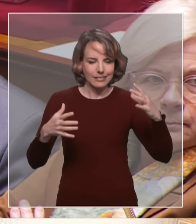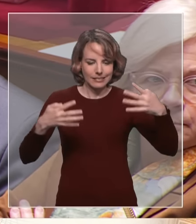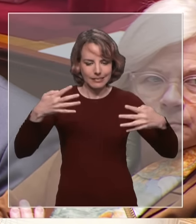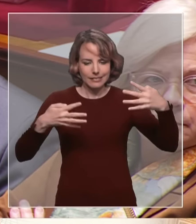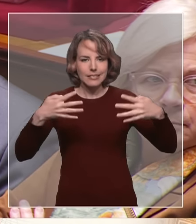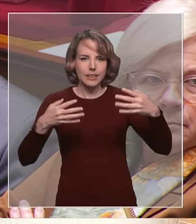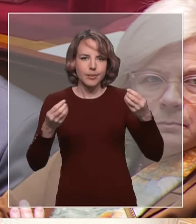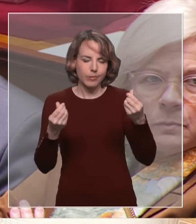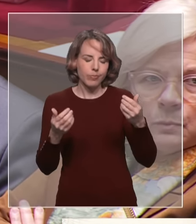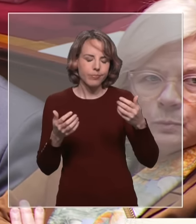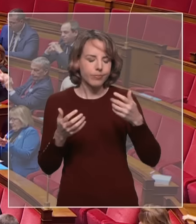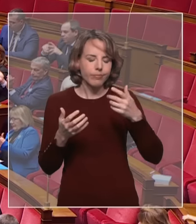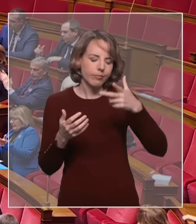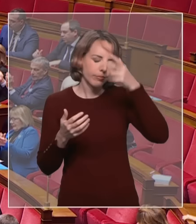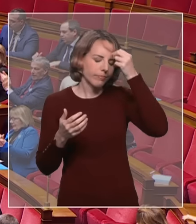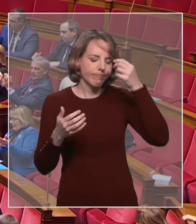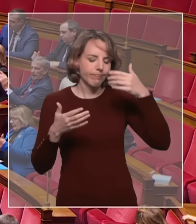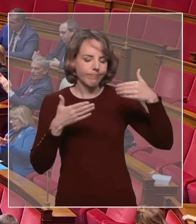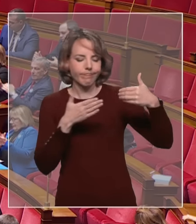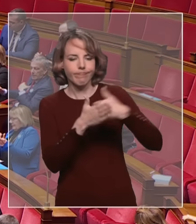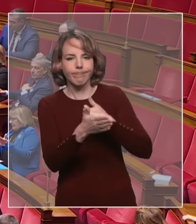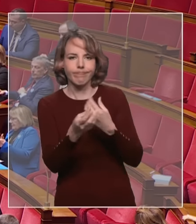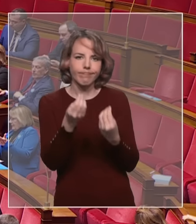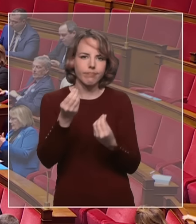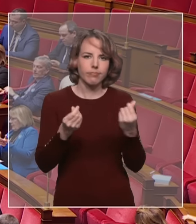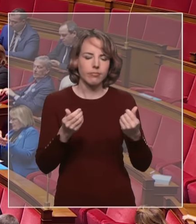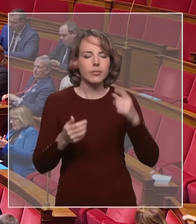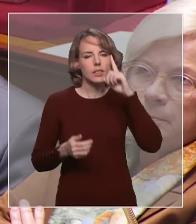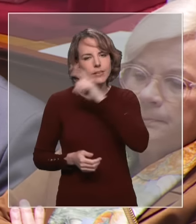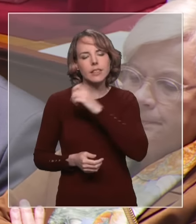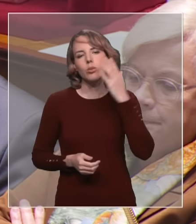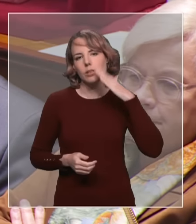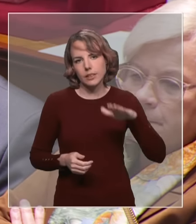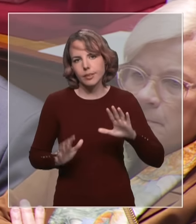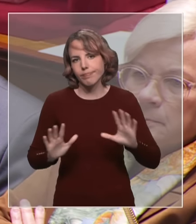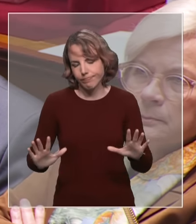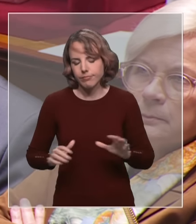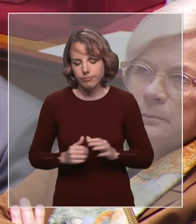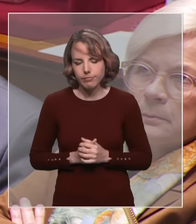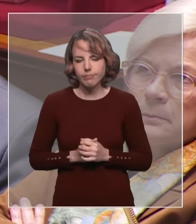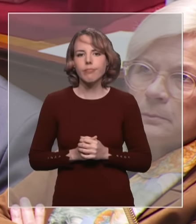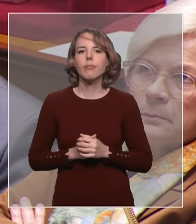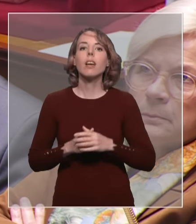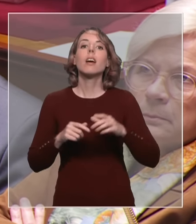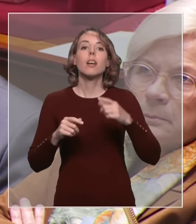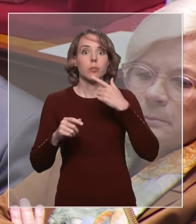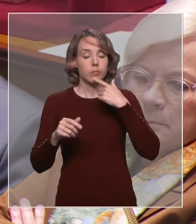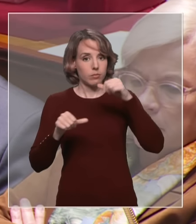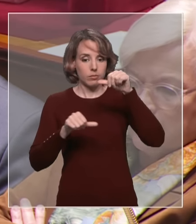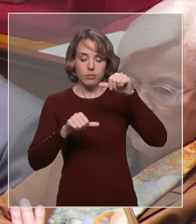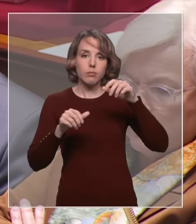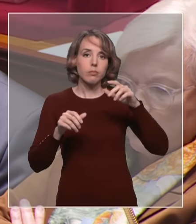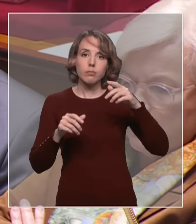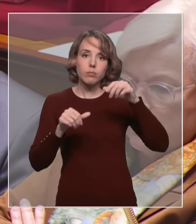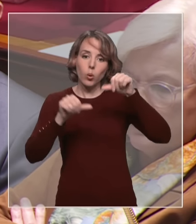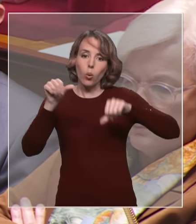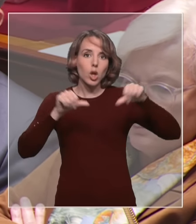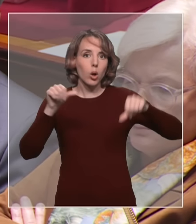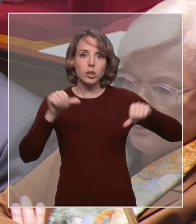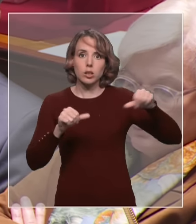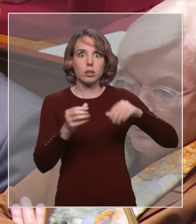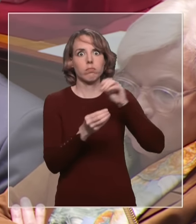énorme problème d'incompréhension entre les uns et les autres. Vous évoquez la concurrence déloyale. C'est un autre sujet majeur.